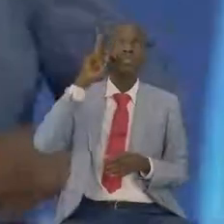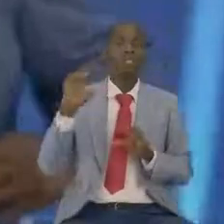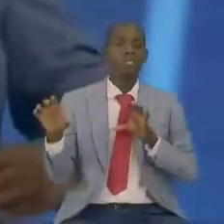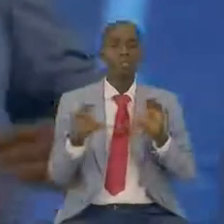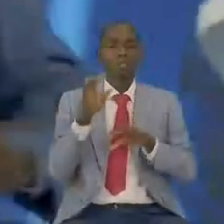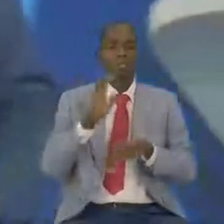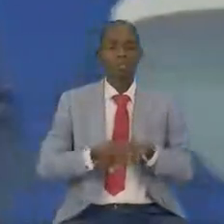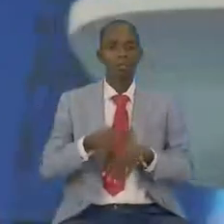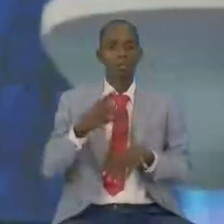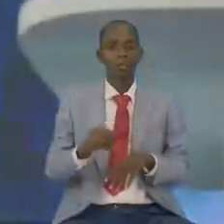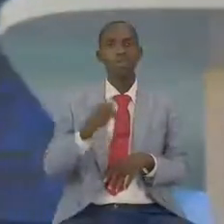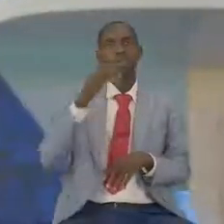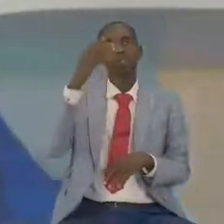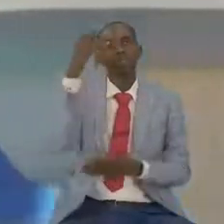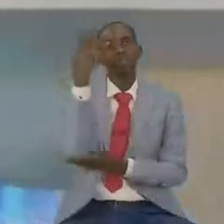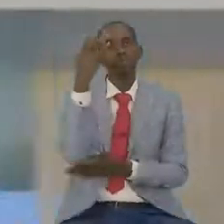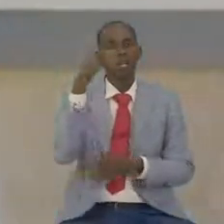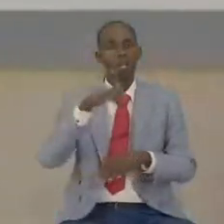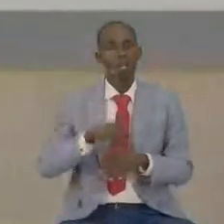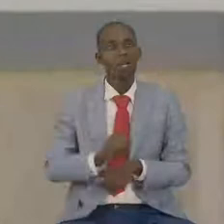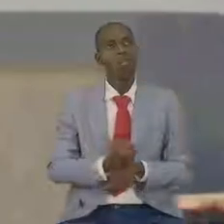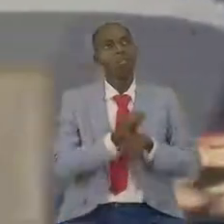le bois, au calvaire.